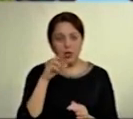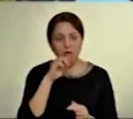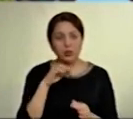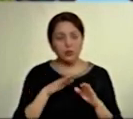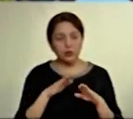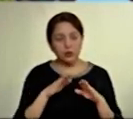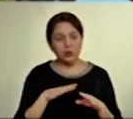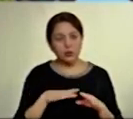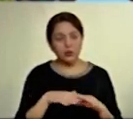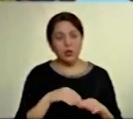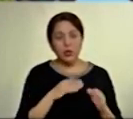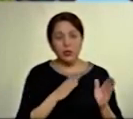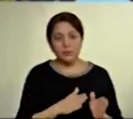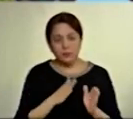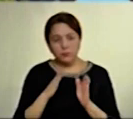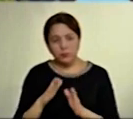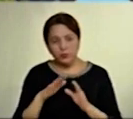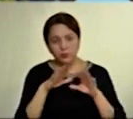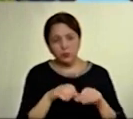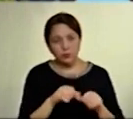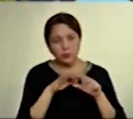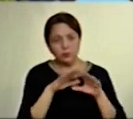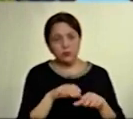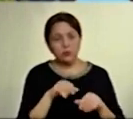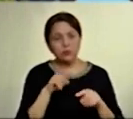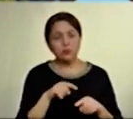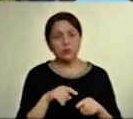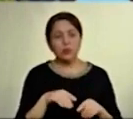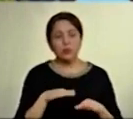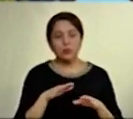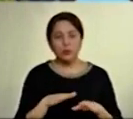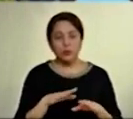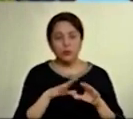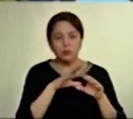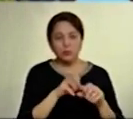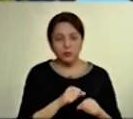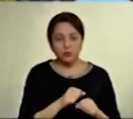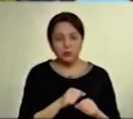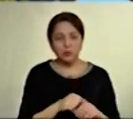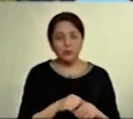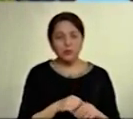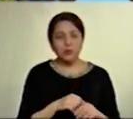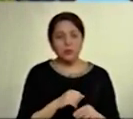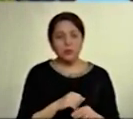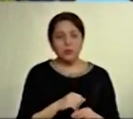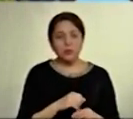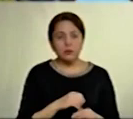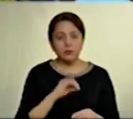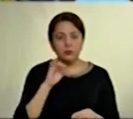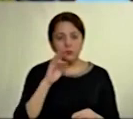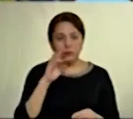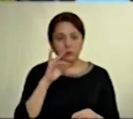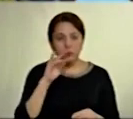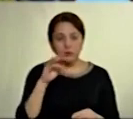hattoki Fisaliyada bo'lib o'tgan janglarda ana shu hududlarni bosib olishi natijasida tobora demak